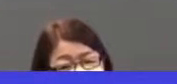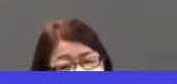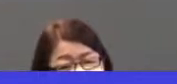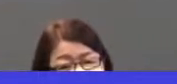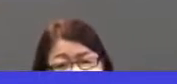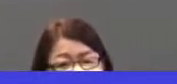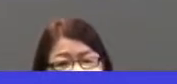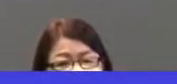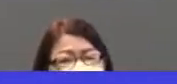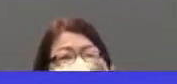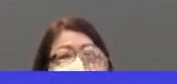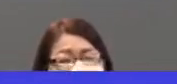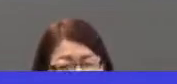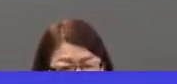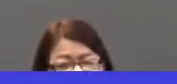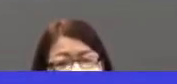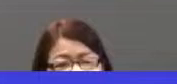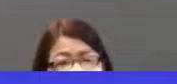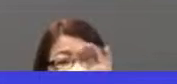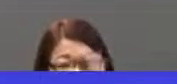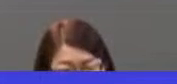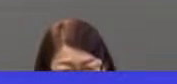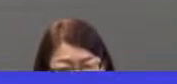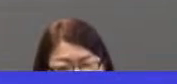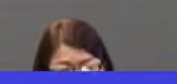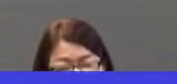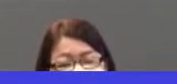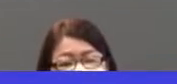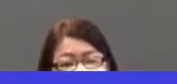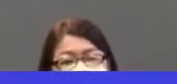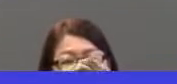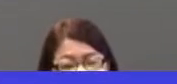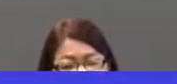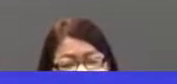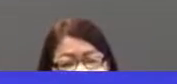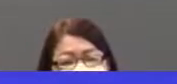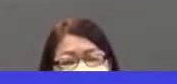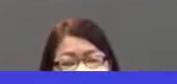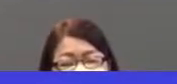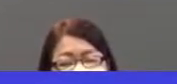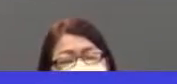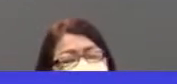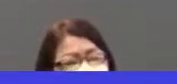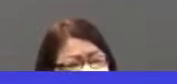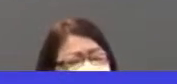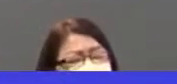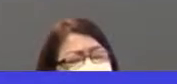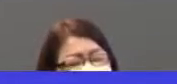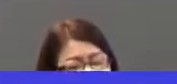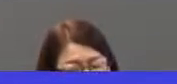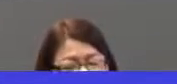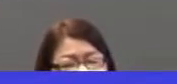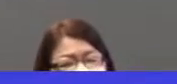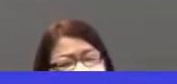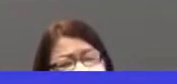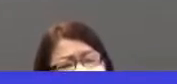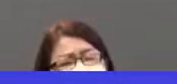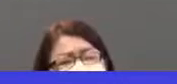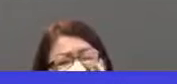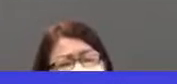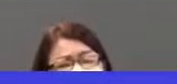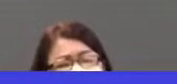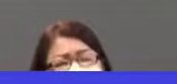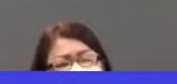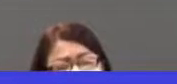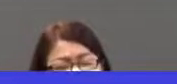อีกทีวันที่5สิงหาคมเวลา 9:30 นตอนนี้ศาลอาญาคดีทุจริตประพฤติมิช